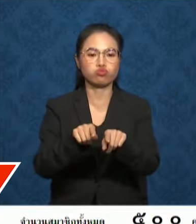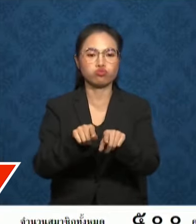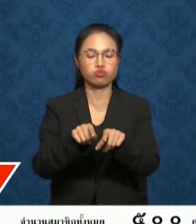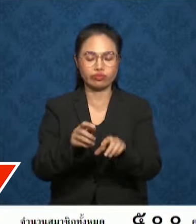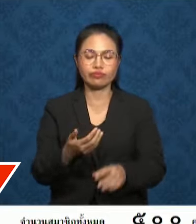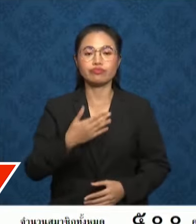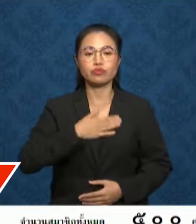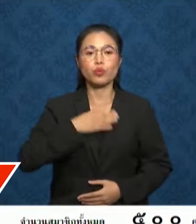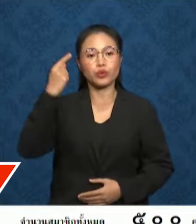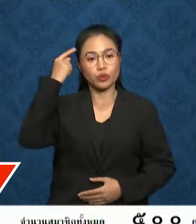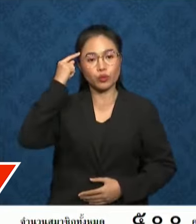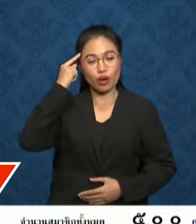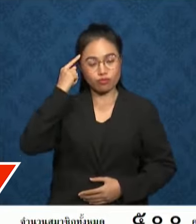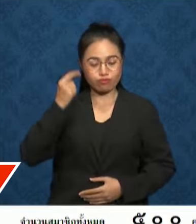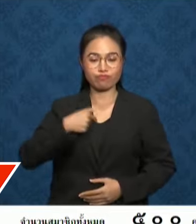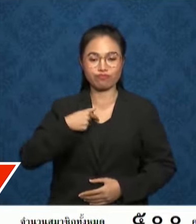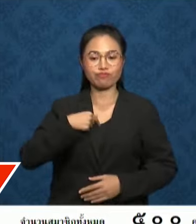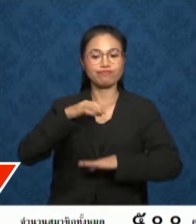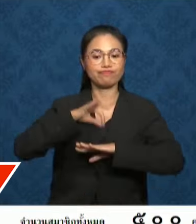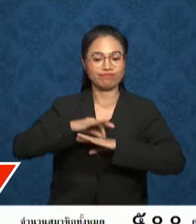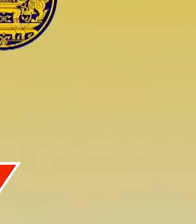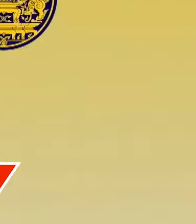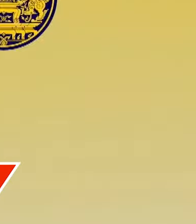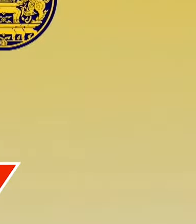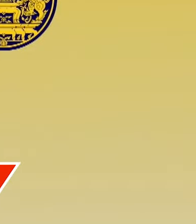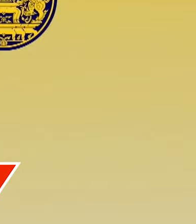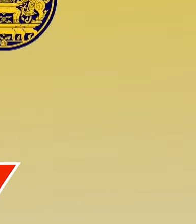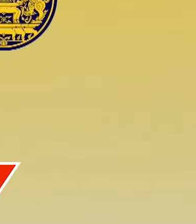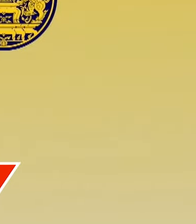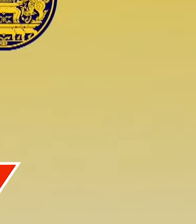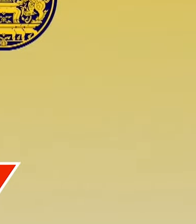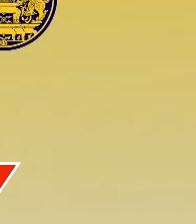พวกเราในฐานกรรมอาิการเองไมไดเหนด้วยครับว่าเราจะต้อง